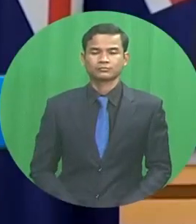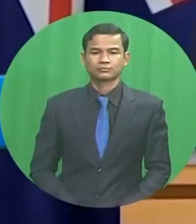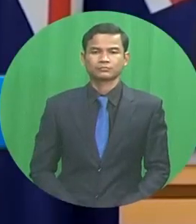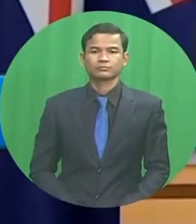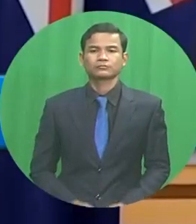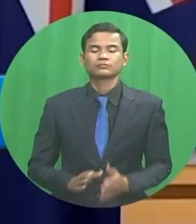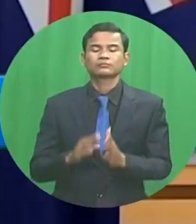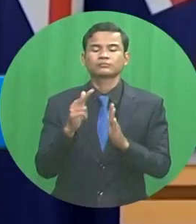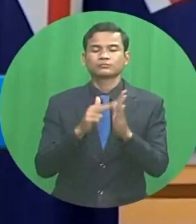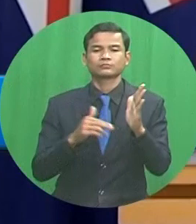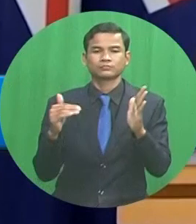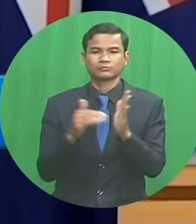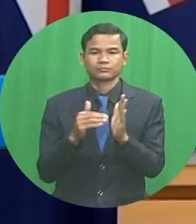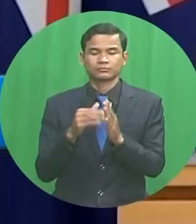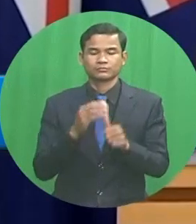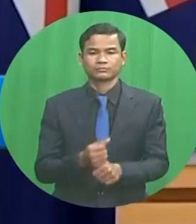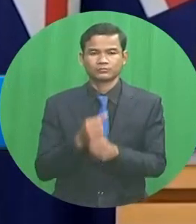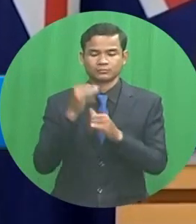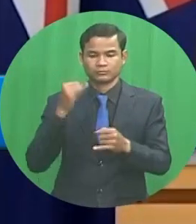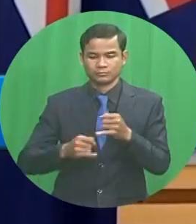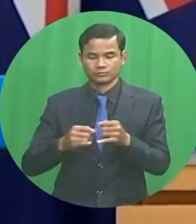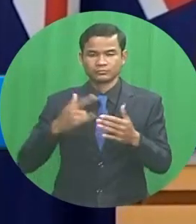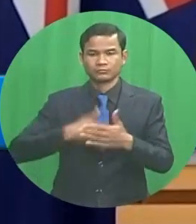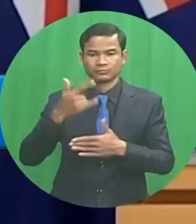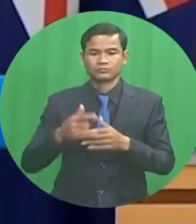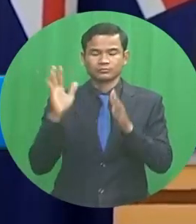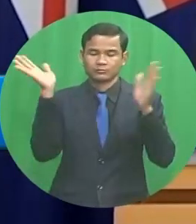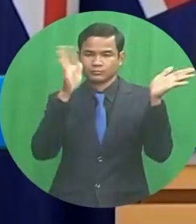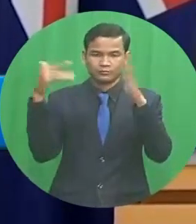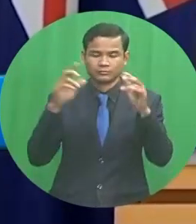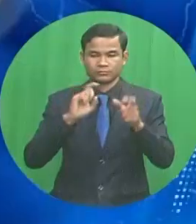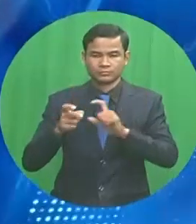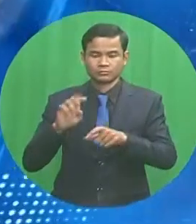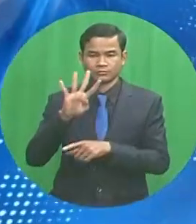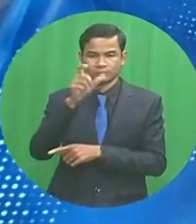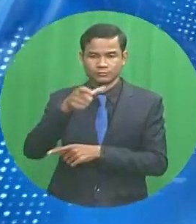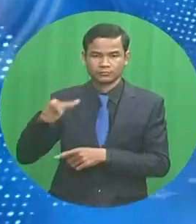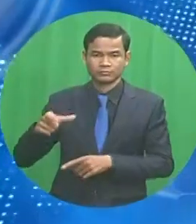នូវែលសេឡង់គ្រោងផែនការសង្គ្រោះចុងក្រោយភ្លាមៗបន្ទាប់ពីខ្ទុះស៊ីក្លូនសម្លាប់មនុស្ស4នាក់